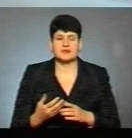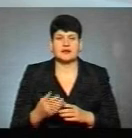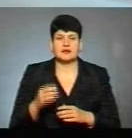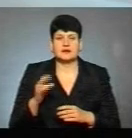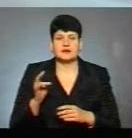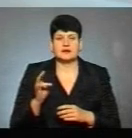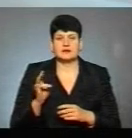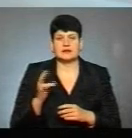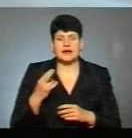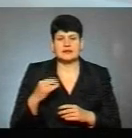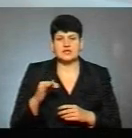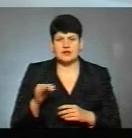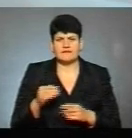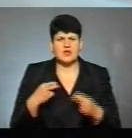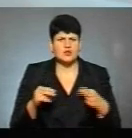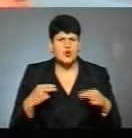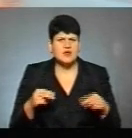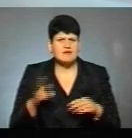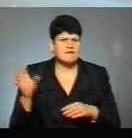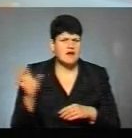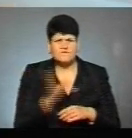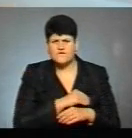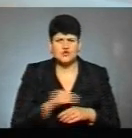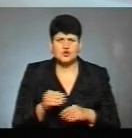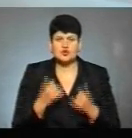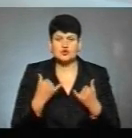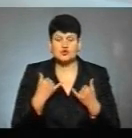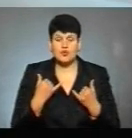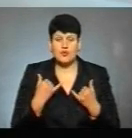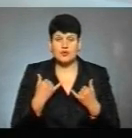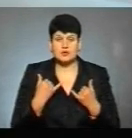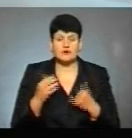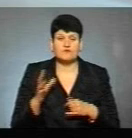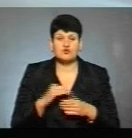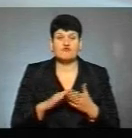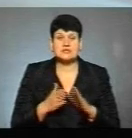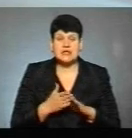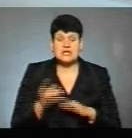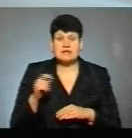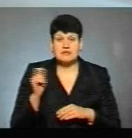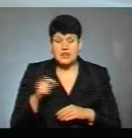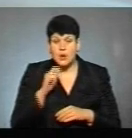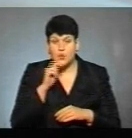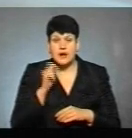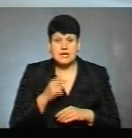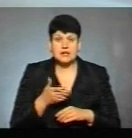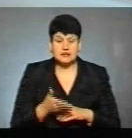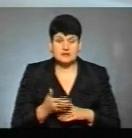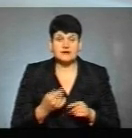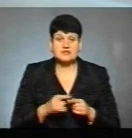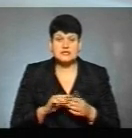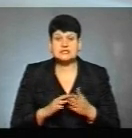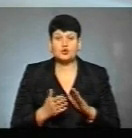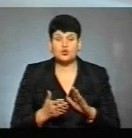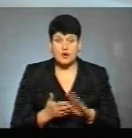на торгівлю, на всього. Тобто сьогодні в стані війни Україна в такій